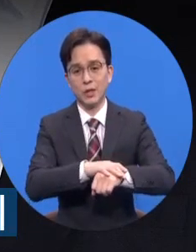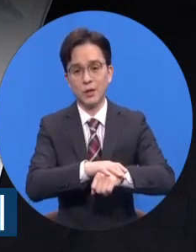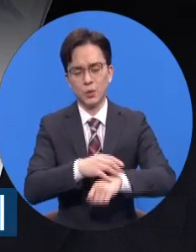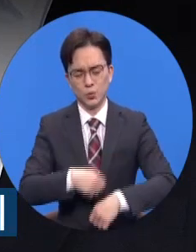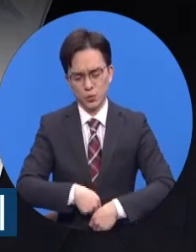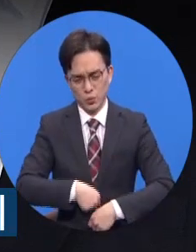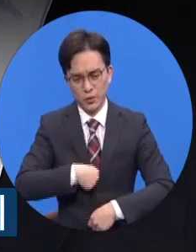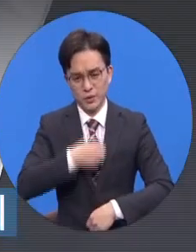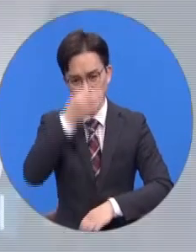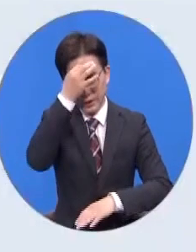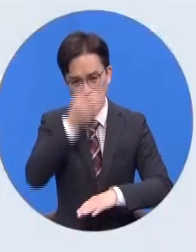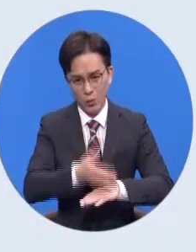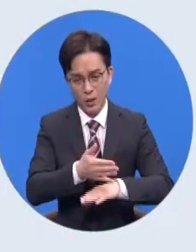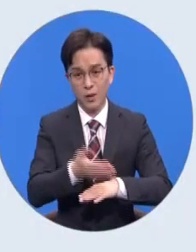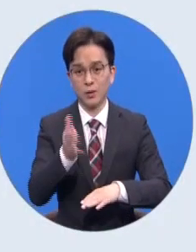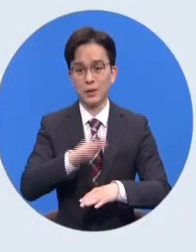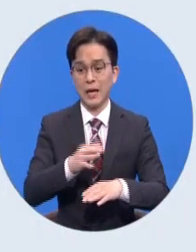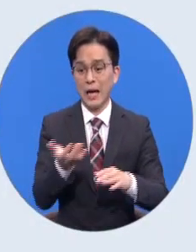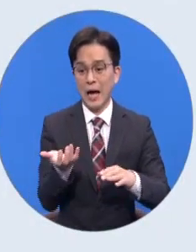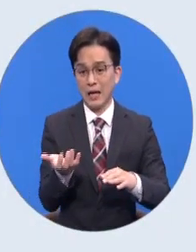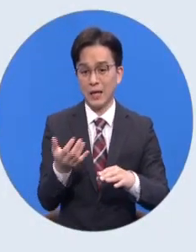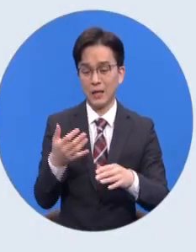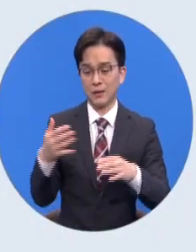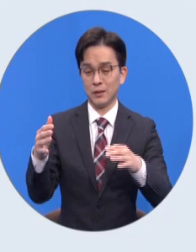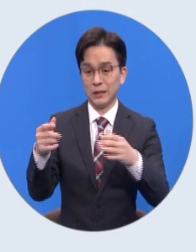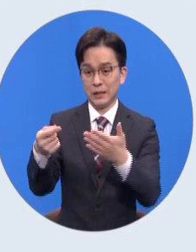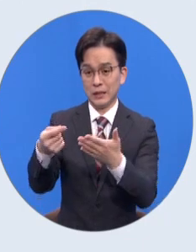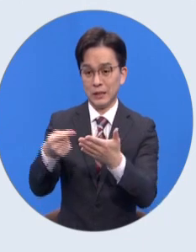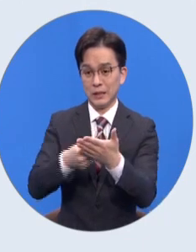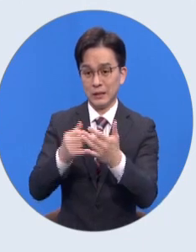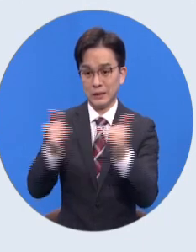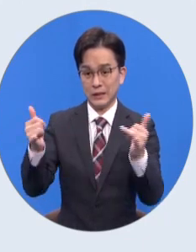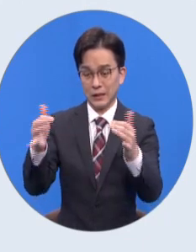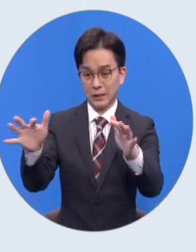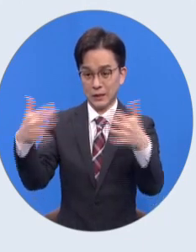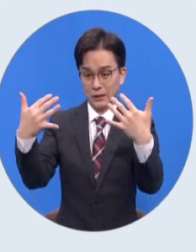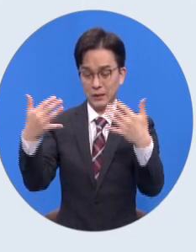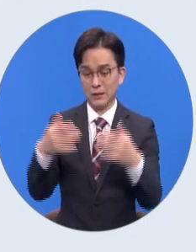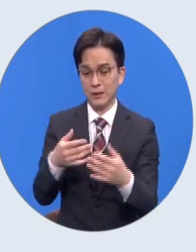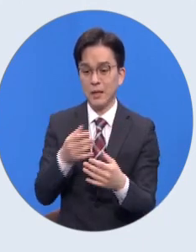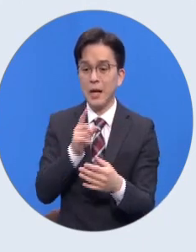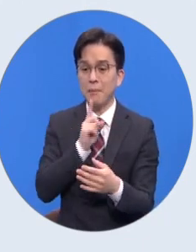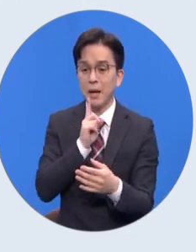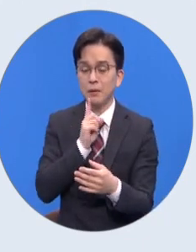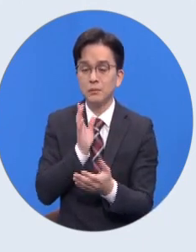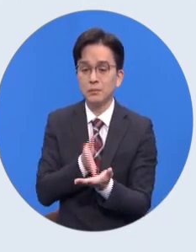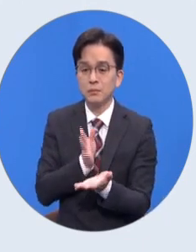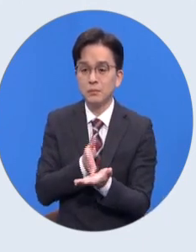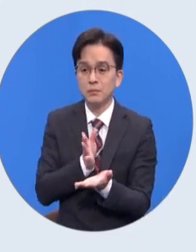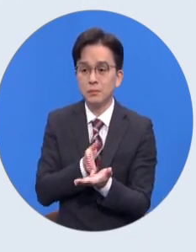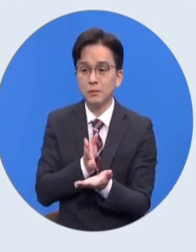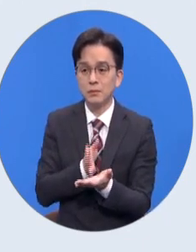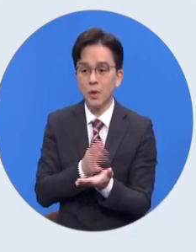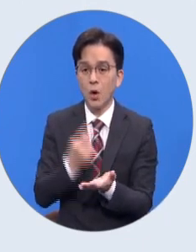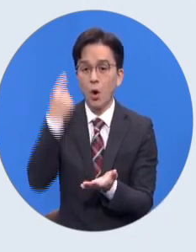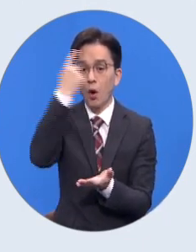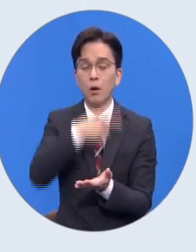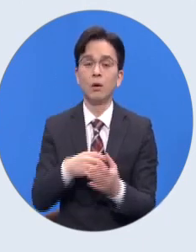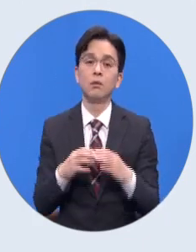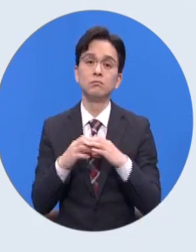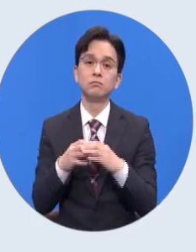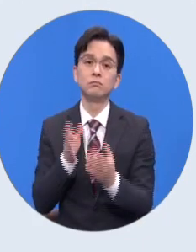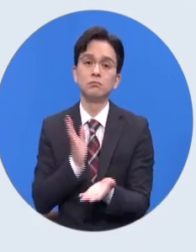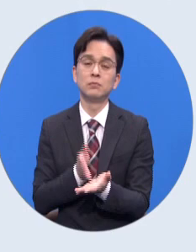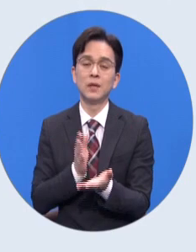조카를 위해서 경험했다는 좀 10분 이해한다 할지라도 내 의 사건의 사망한 피해자 의 유족들이 에 대해서 좀 진정어린 어떤